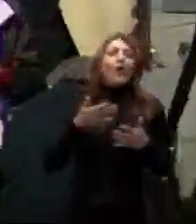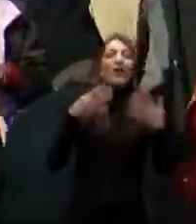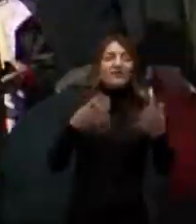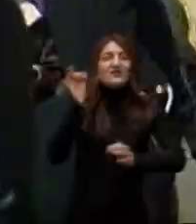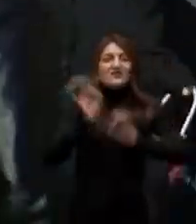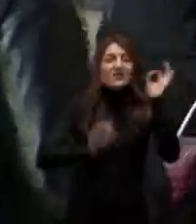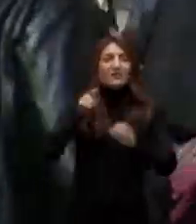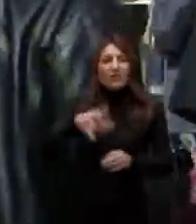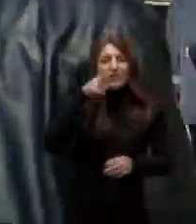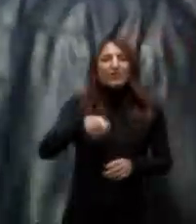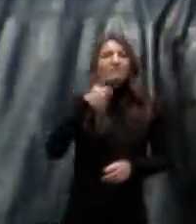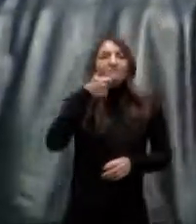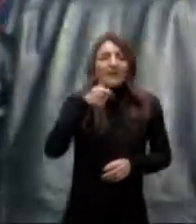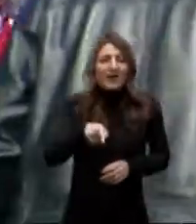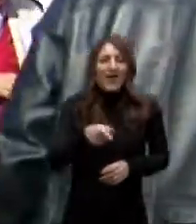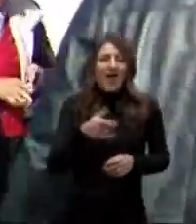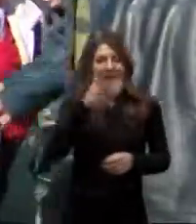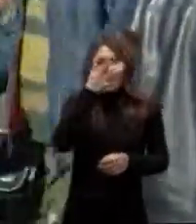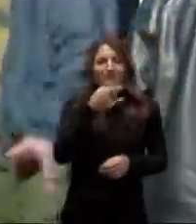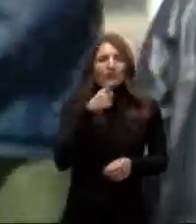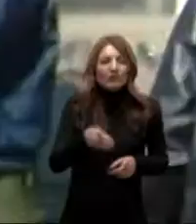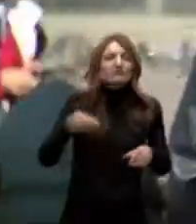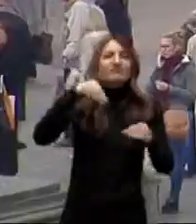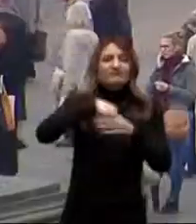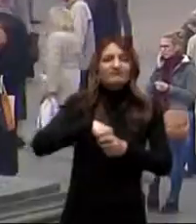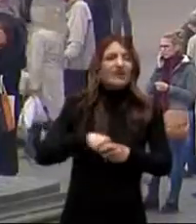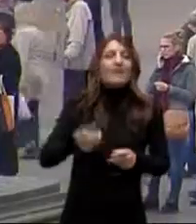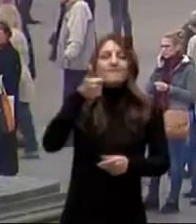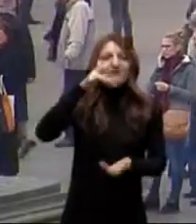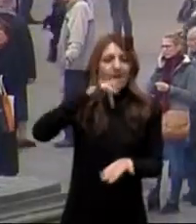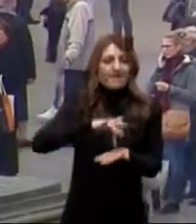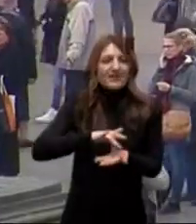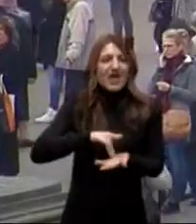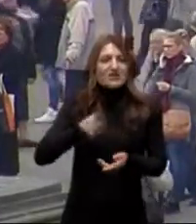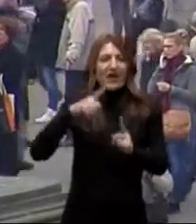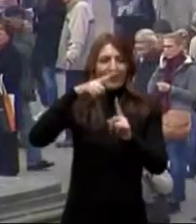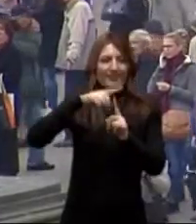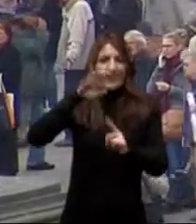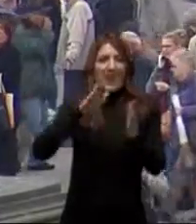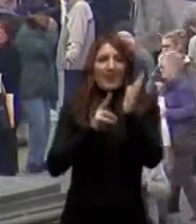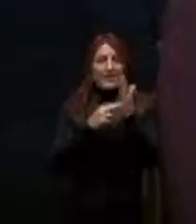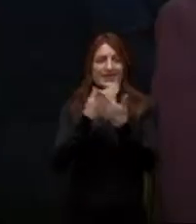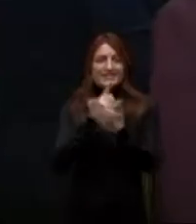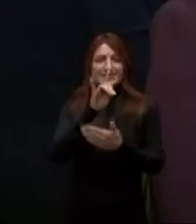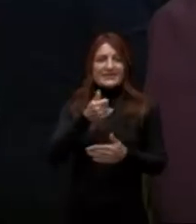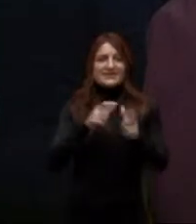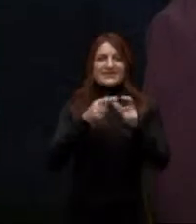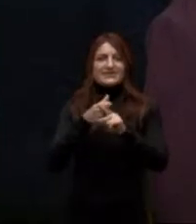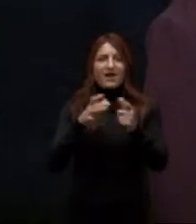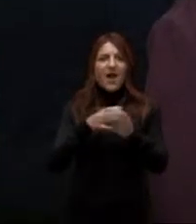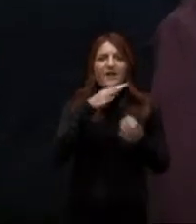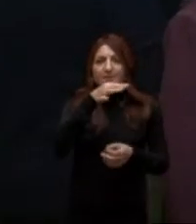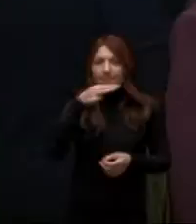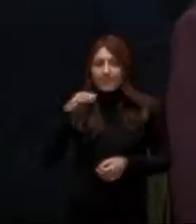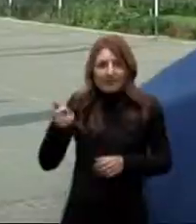90% glavobolja su primarne glavobolje, među kojima je po učestalosti na prvom mjestu tenzijska glavobolja. Pitali smo građane muče li